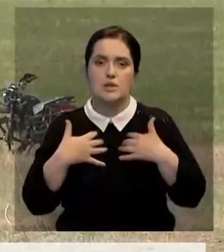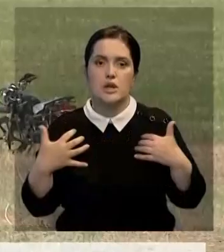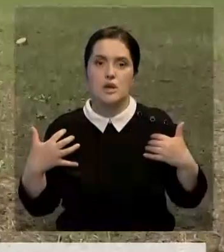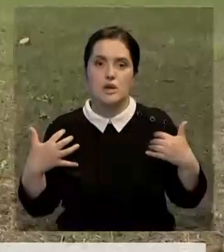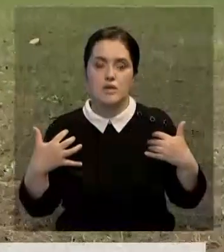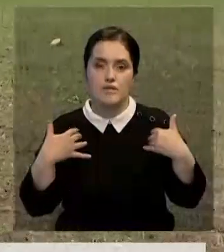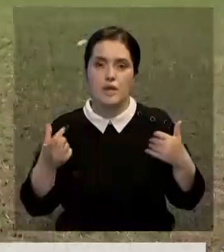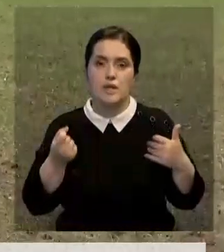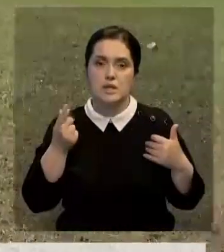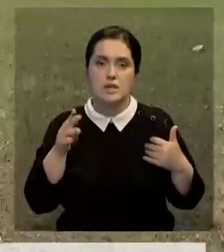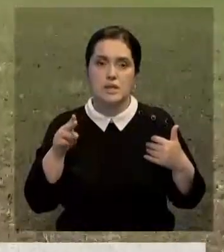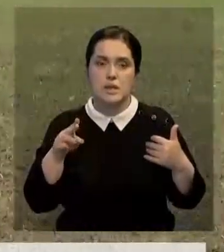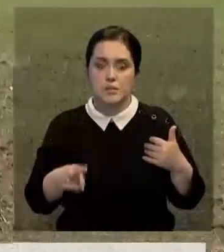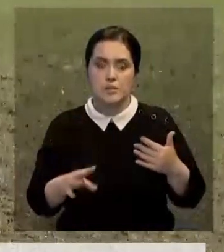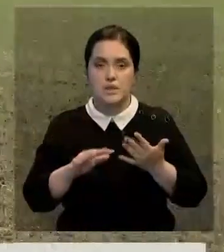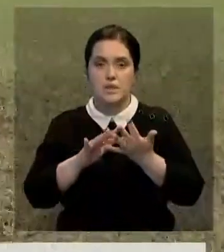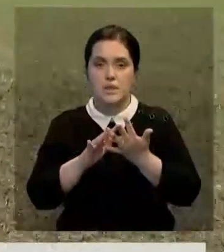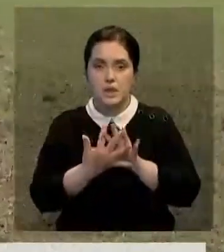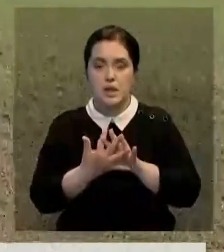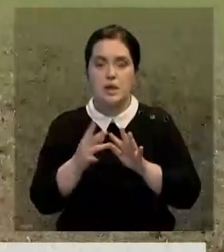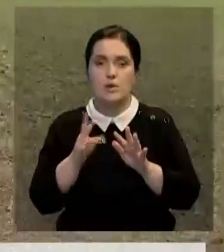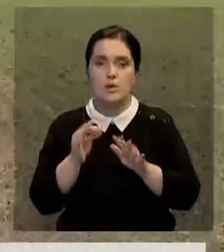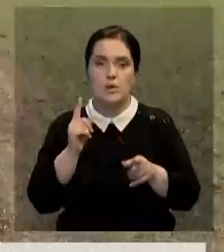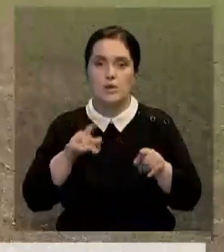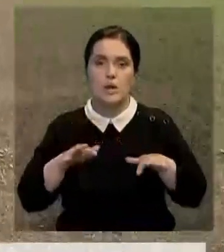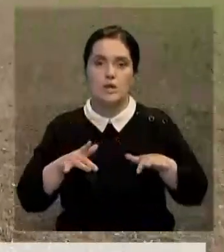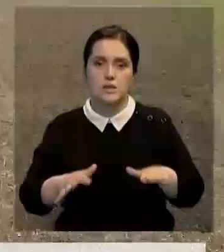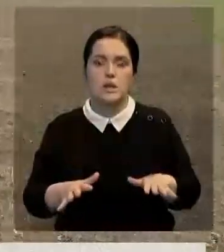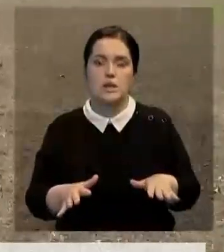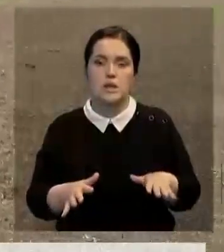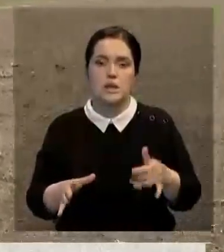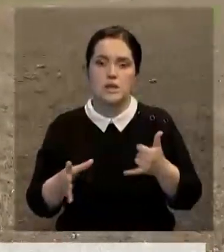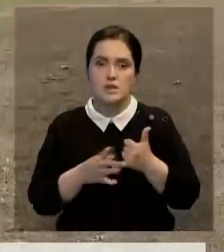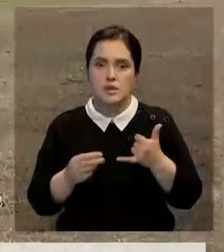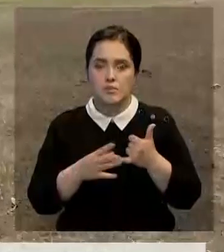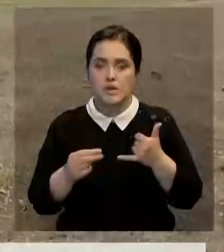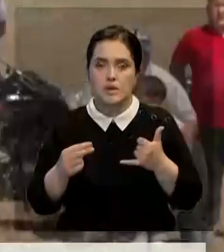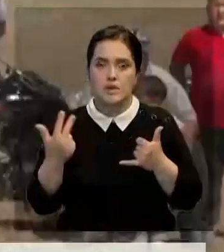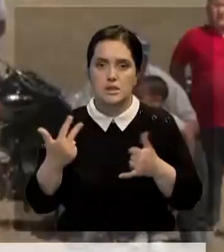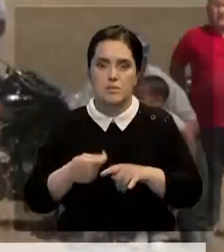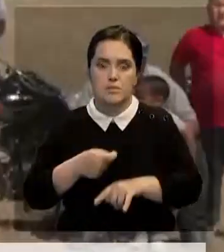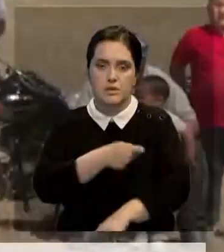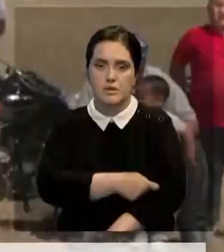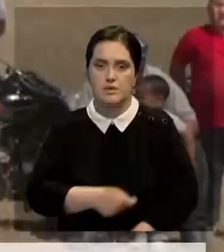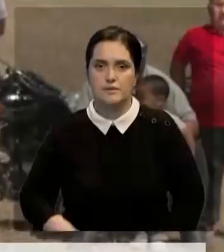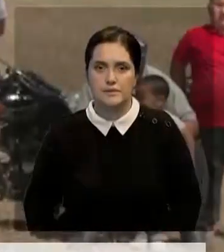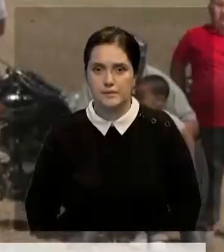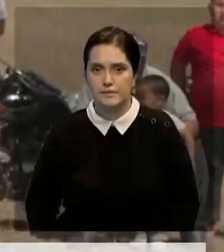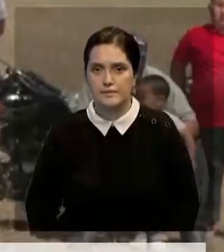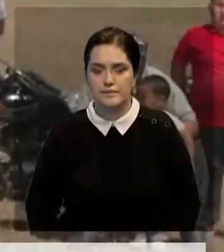пастбище, которое в нескольких километрах от села. Но на деле оставили лишь небольшой отрезок земли шириной в 30 метров.